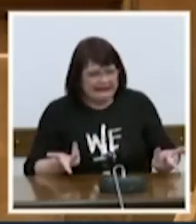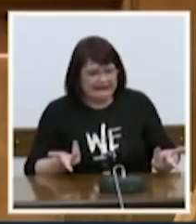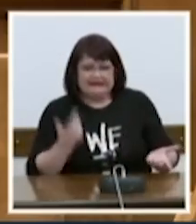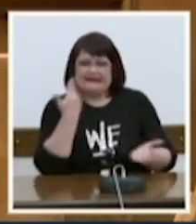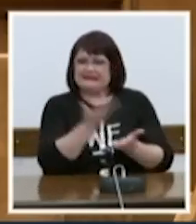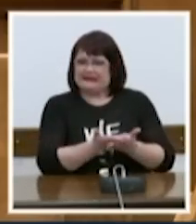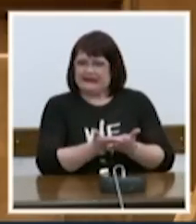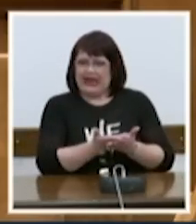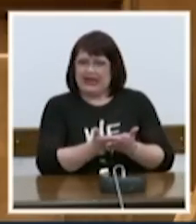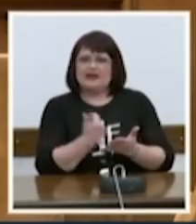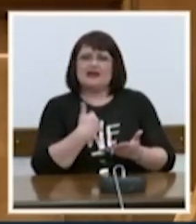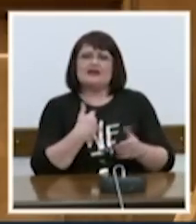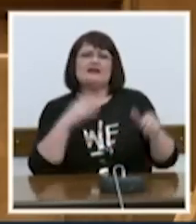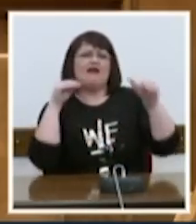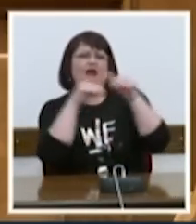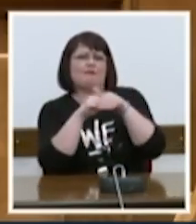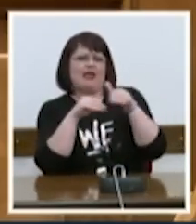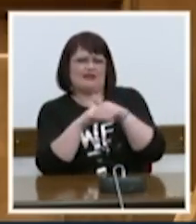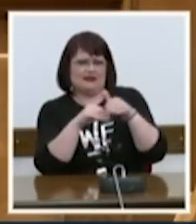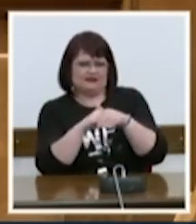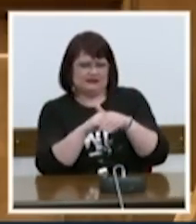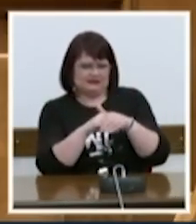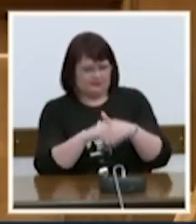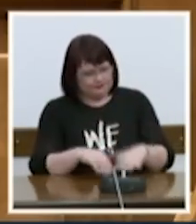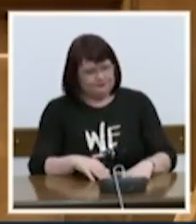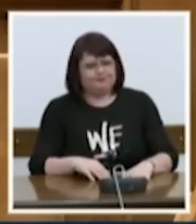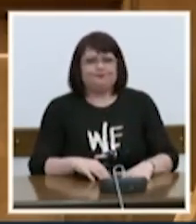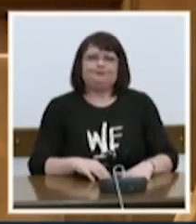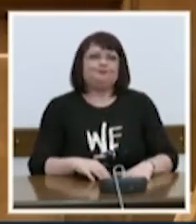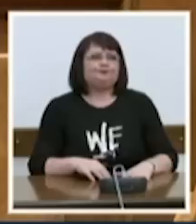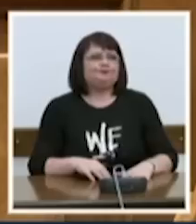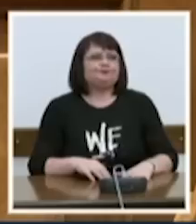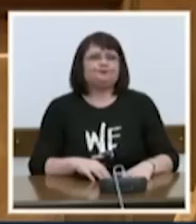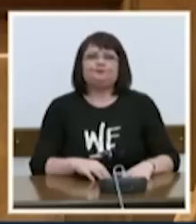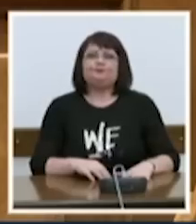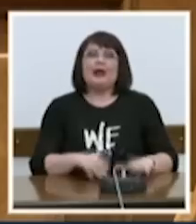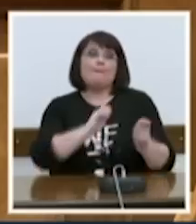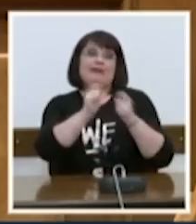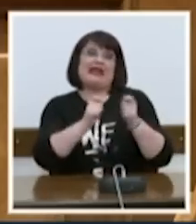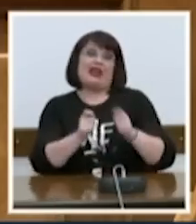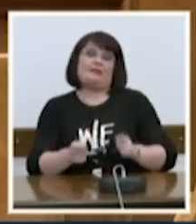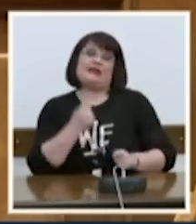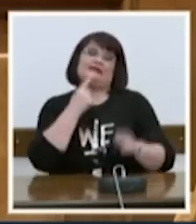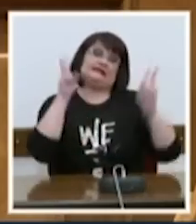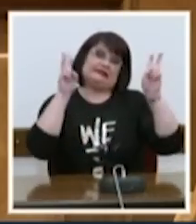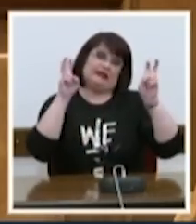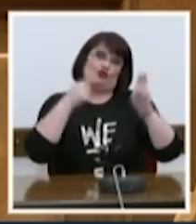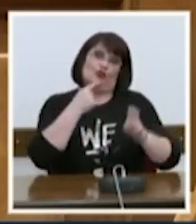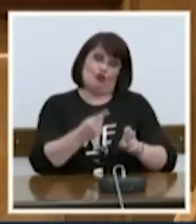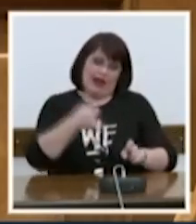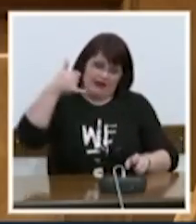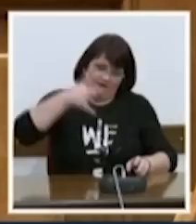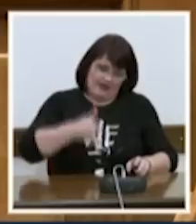επενδυτικής βαθμίδας. Είναι εδώ οι λεγόμενες μεταρρυθμίσεις, δηλαδή οι βαθιές